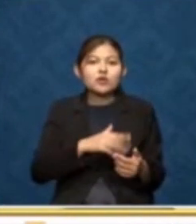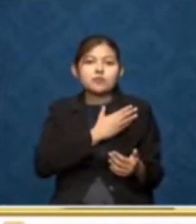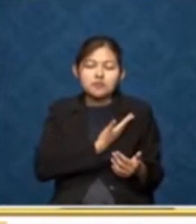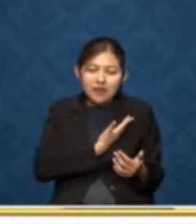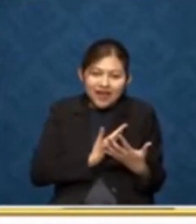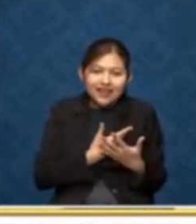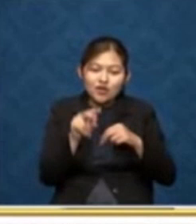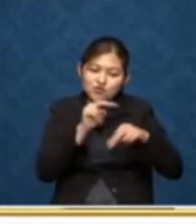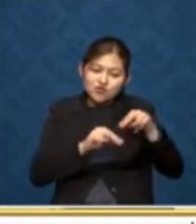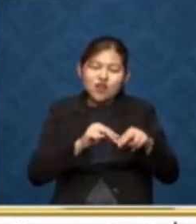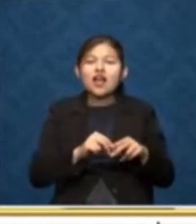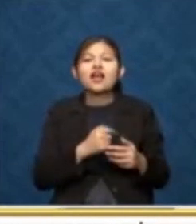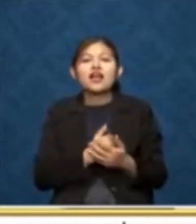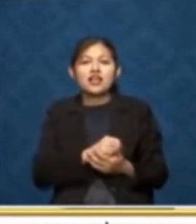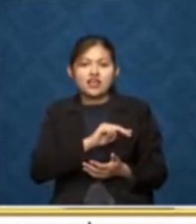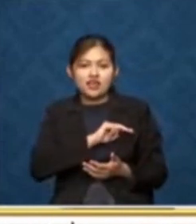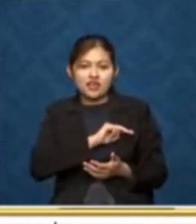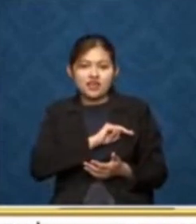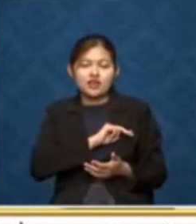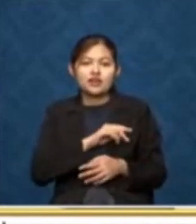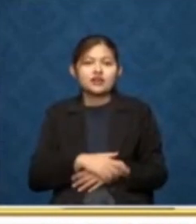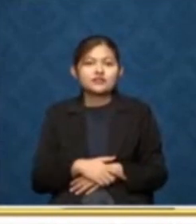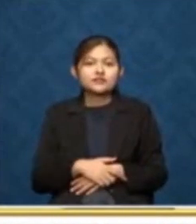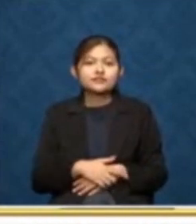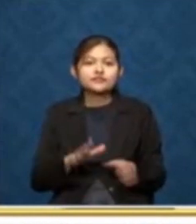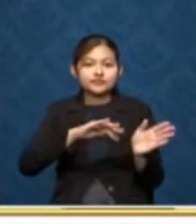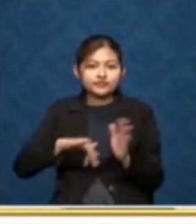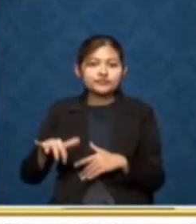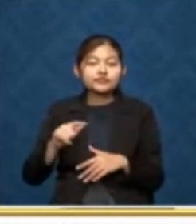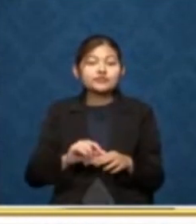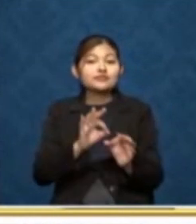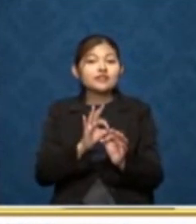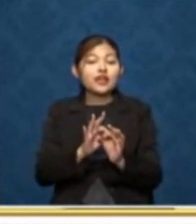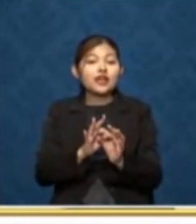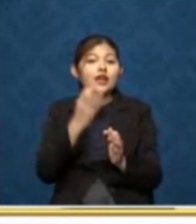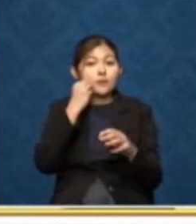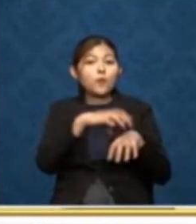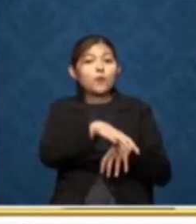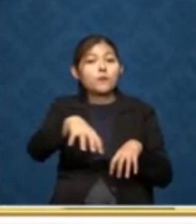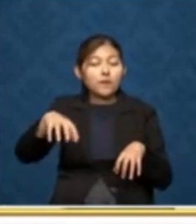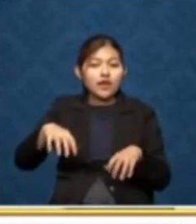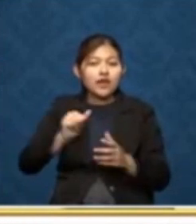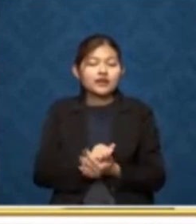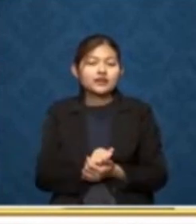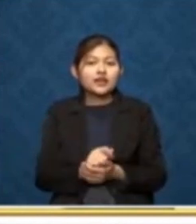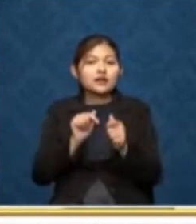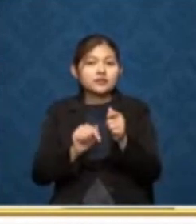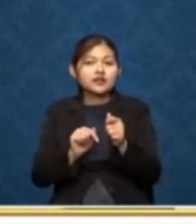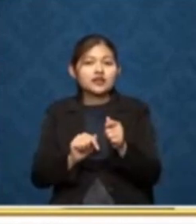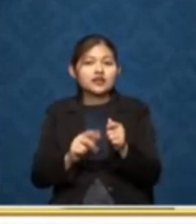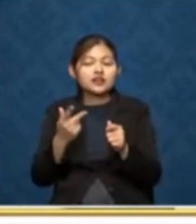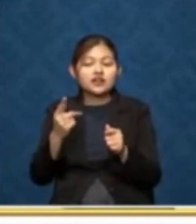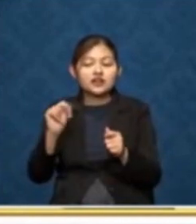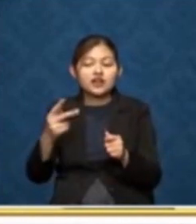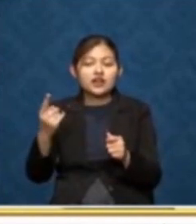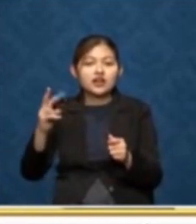าครับคือธนาคารหมู่บ้านครับที่อำเภอนครไทยมีการตั้งธนาคารหมู่บ้านขึ้นมา